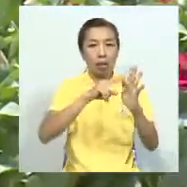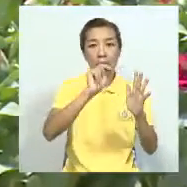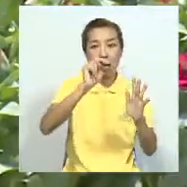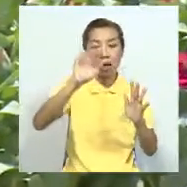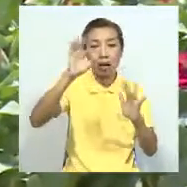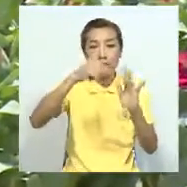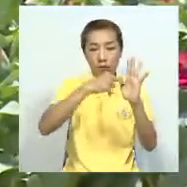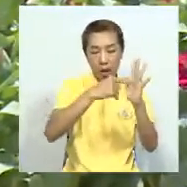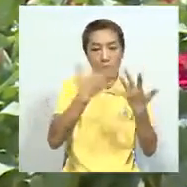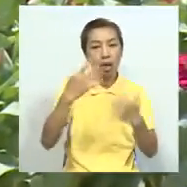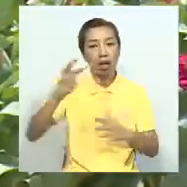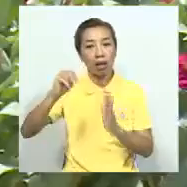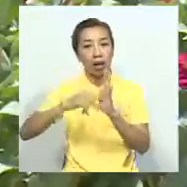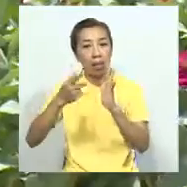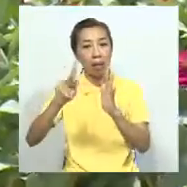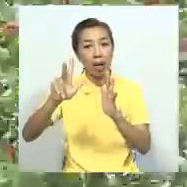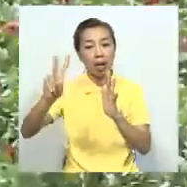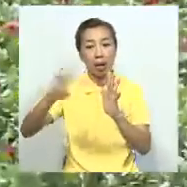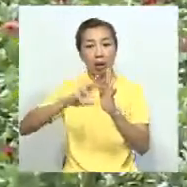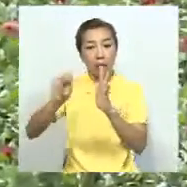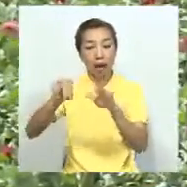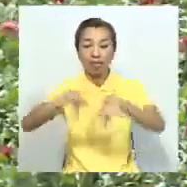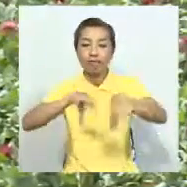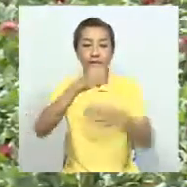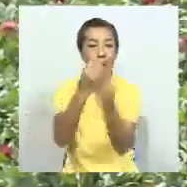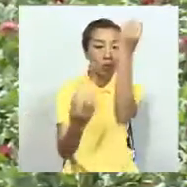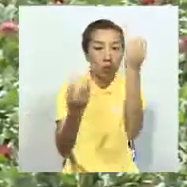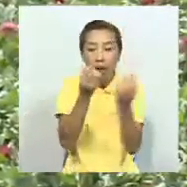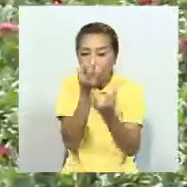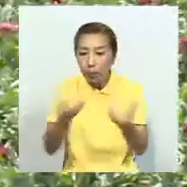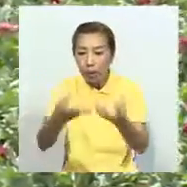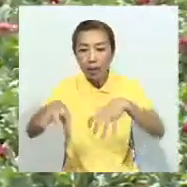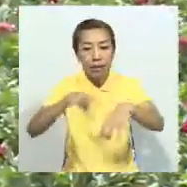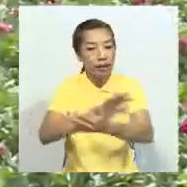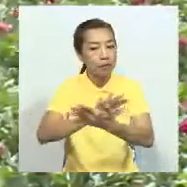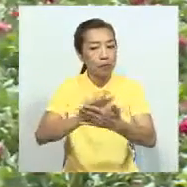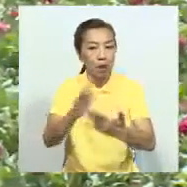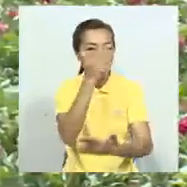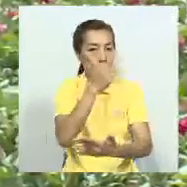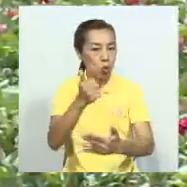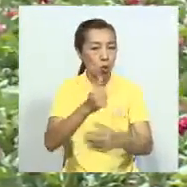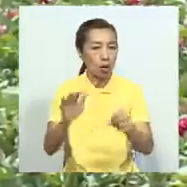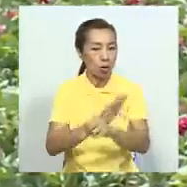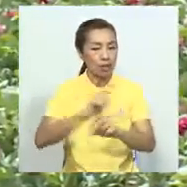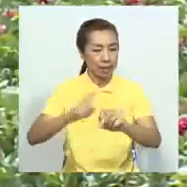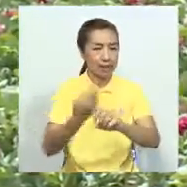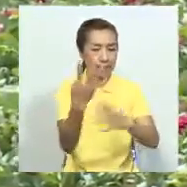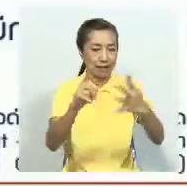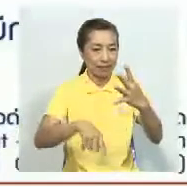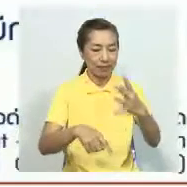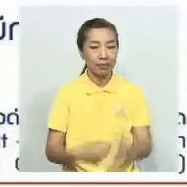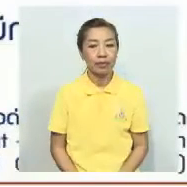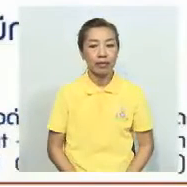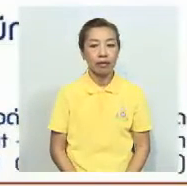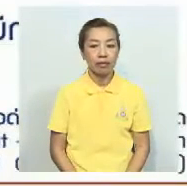ควานเพื่อปรับภูมิทัศน์ให้เกิดความร่มรื่นสวยงามให้แล้วเสร็จสมบูรณ์ในสิ้นเดือนเมษายนนี้ขณะที่เวลา10นาฬิกาถึง